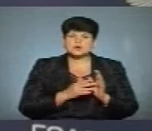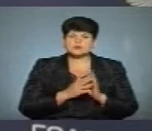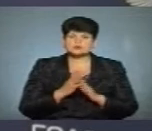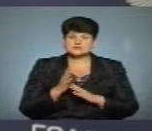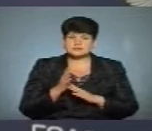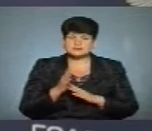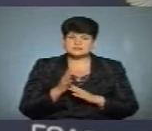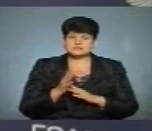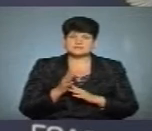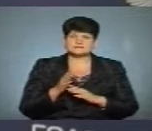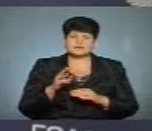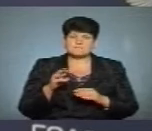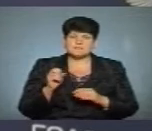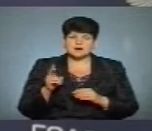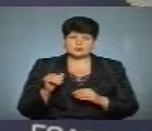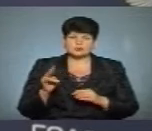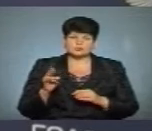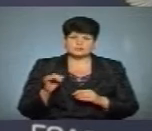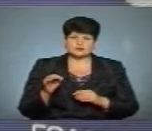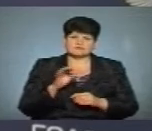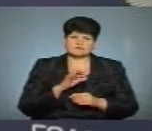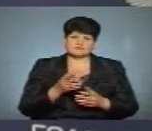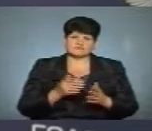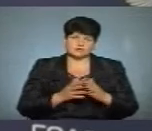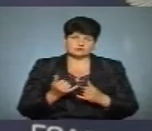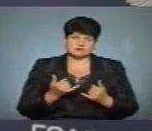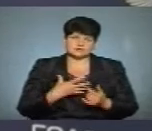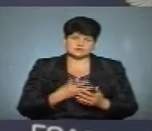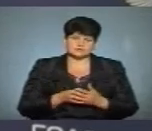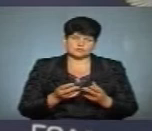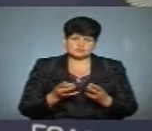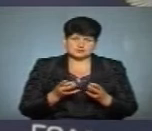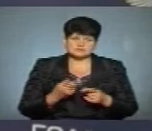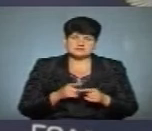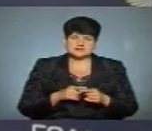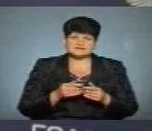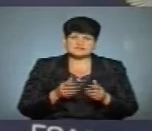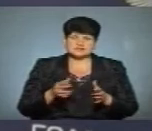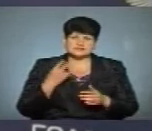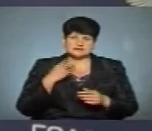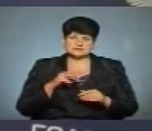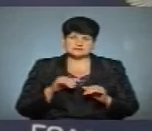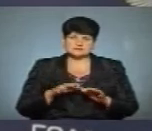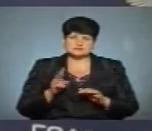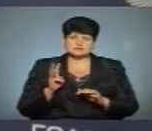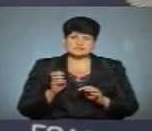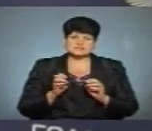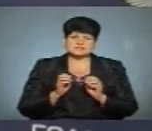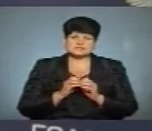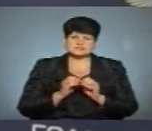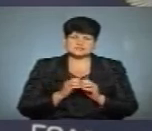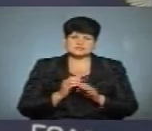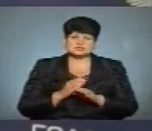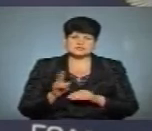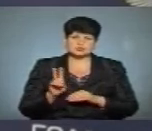та снодійного маку він вирощував для власних потреб. За даною подією відкрито кримінальне провадження за статтею 310